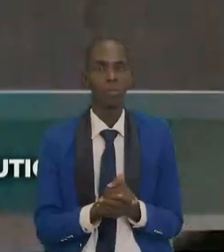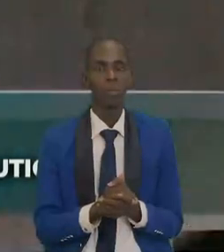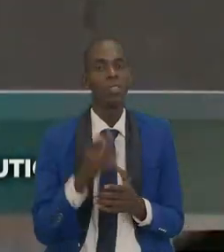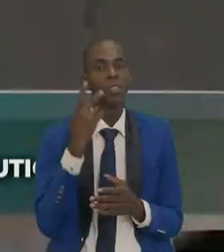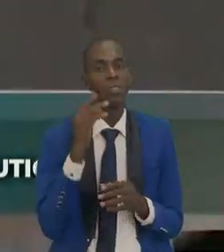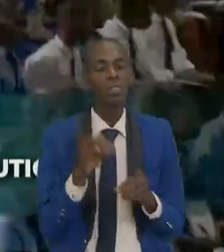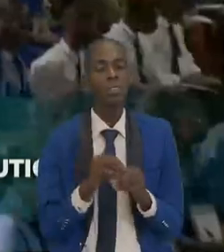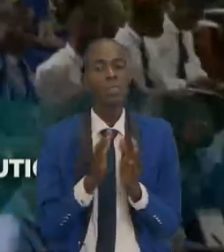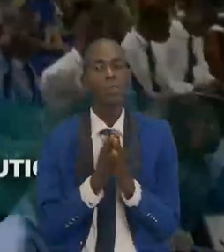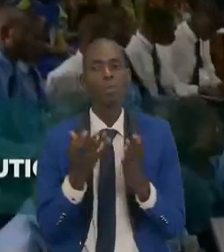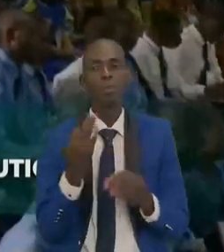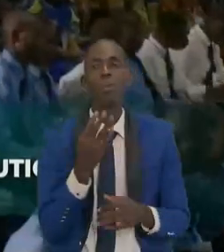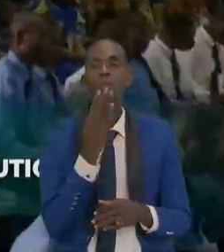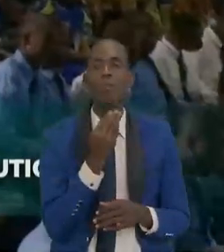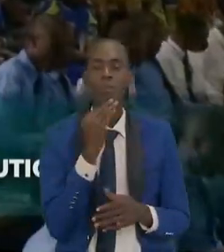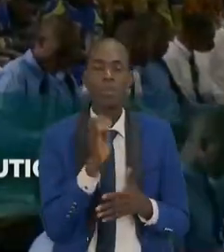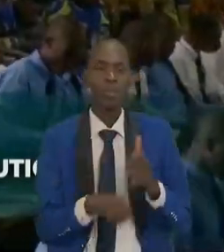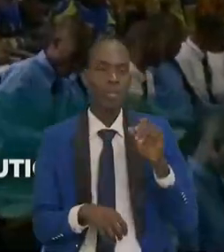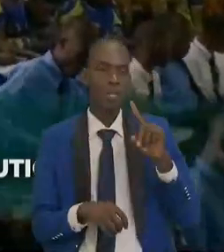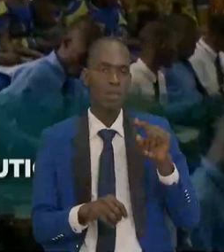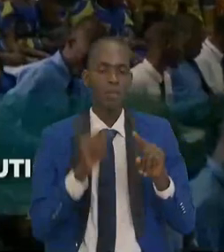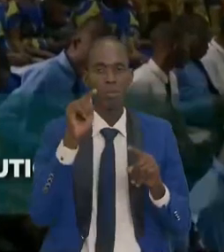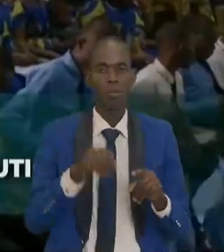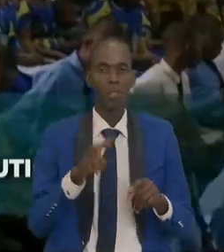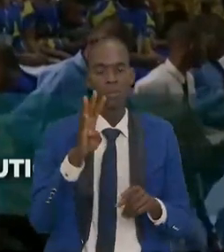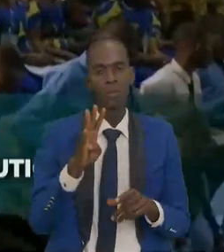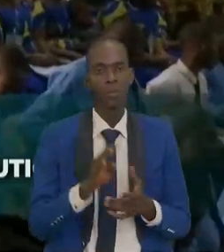Voyons en Hébreux au chapitre 11, verset 4.